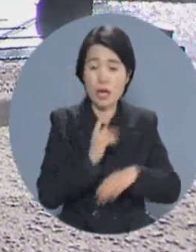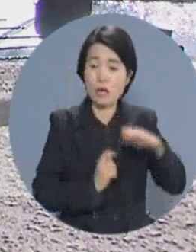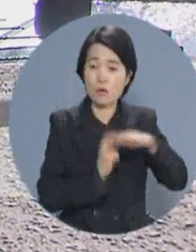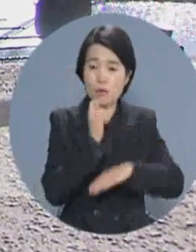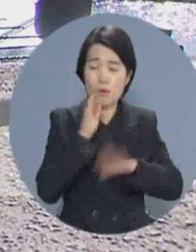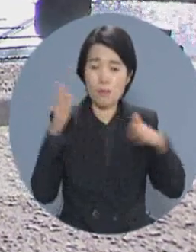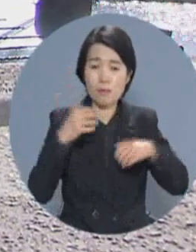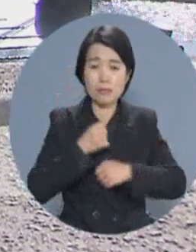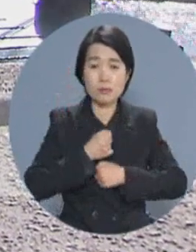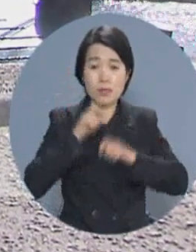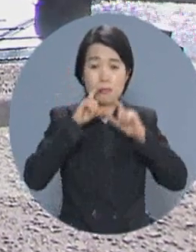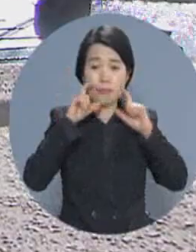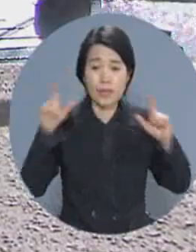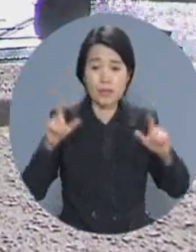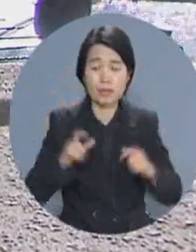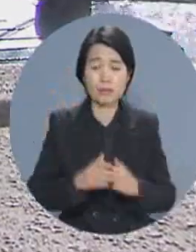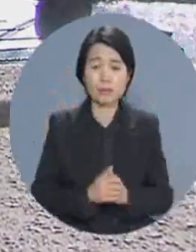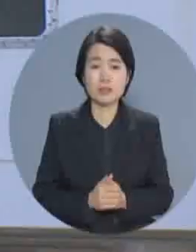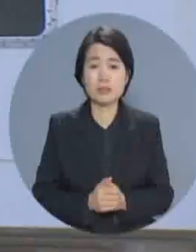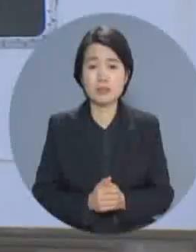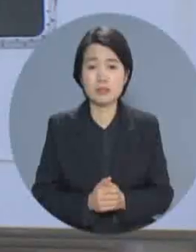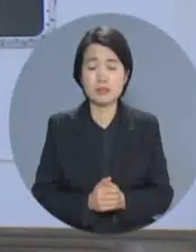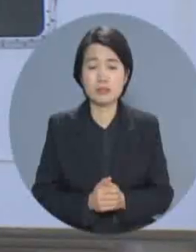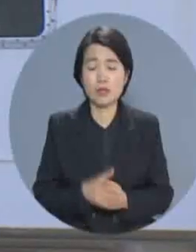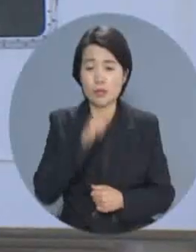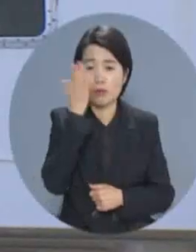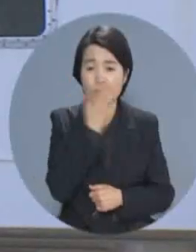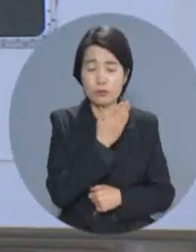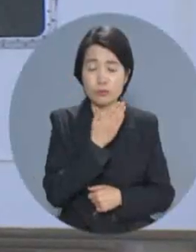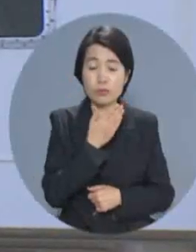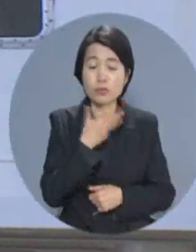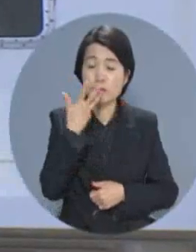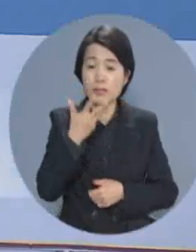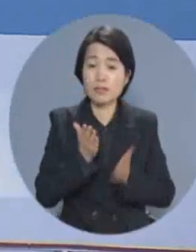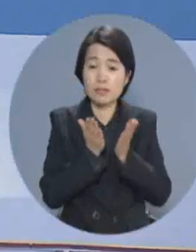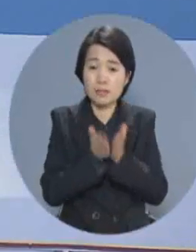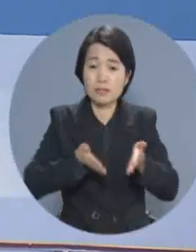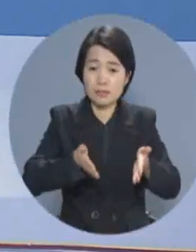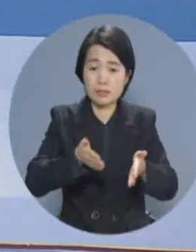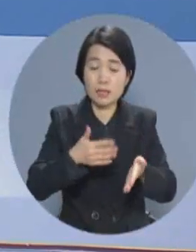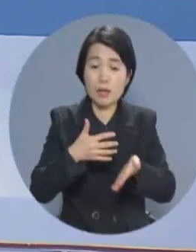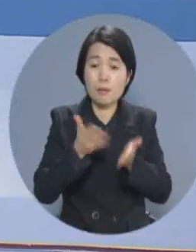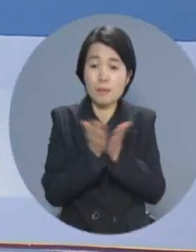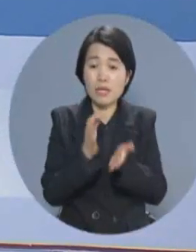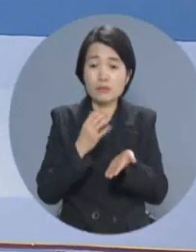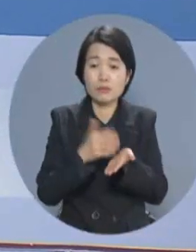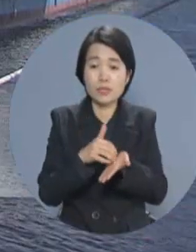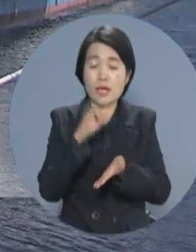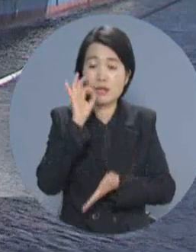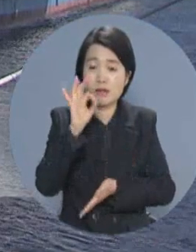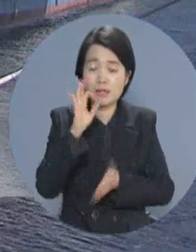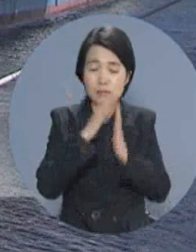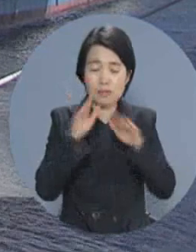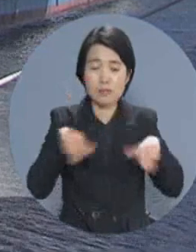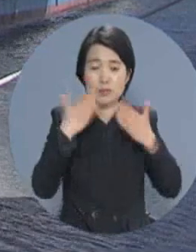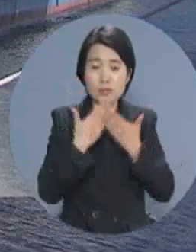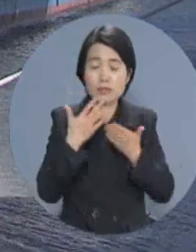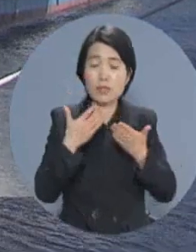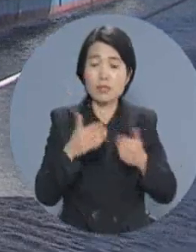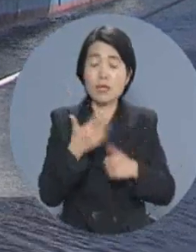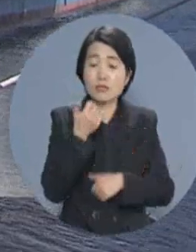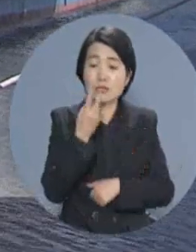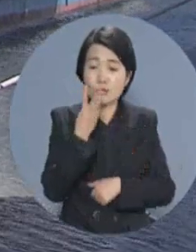광양고흥은 강풍주의보가 내려졌습니다. 여수에서 8개 항로 여객선 10척을 비롯해 전남 전체 52개